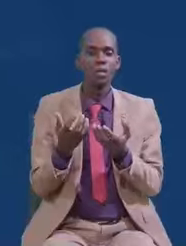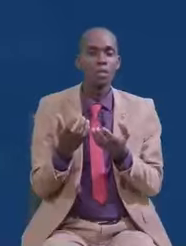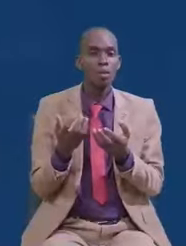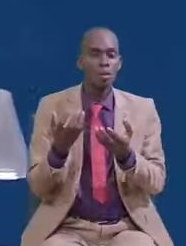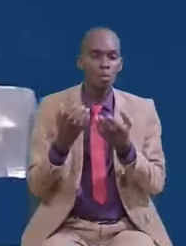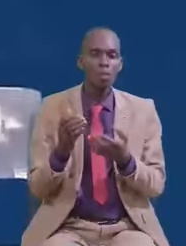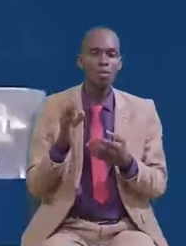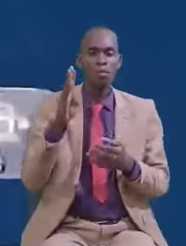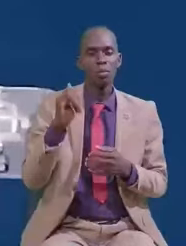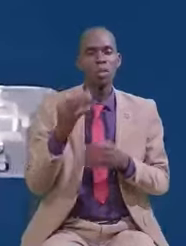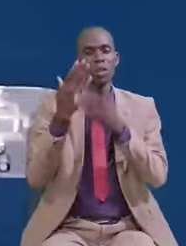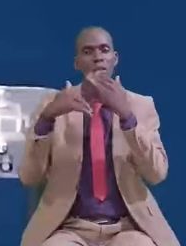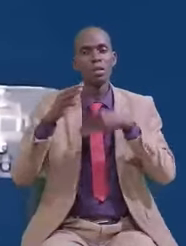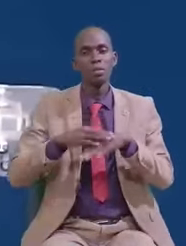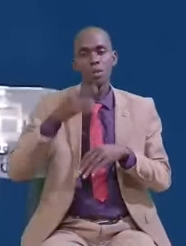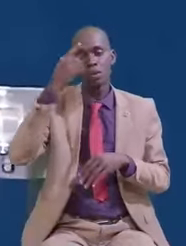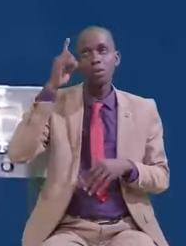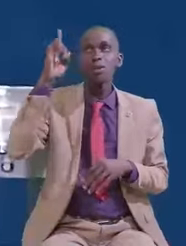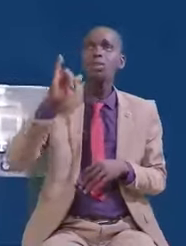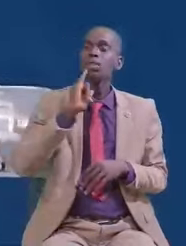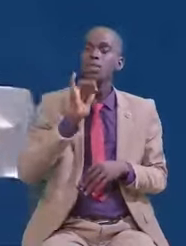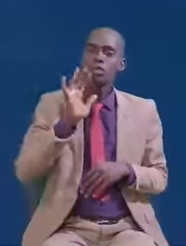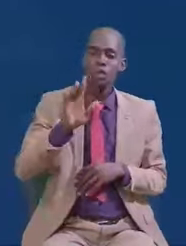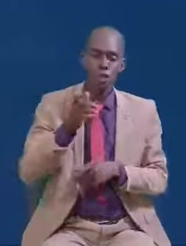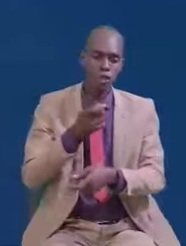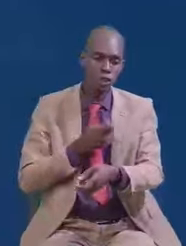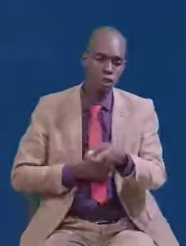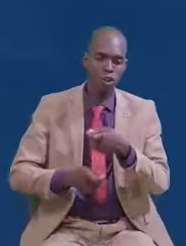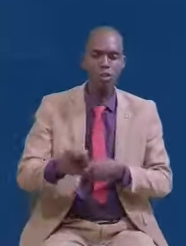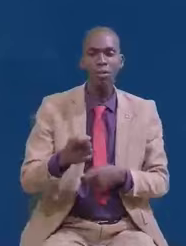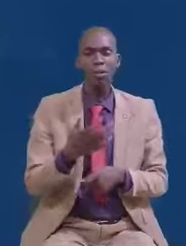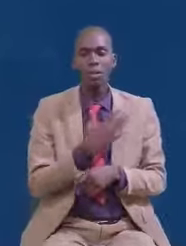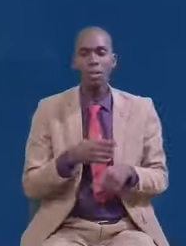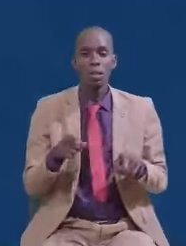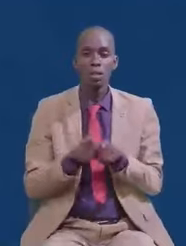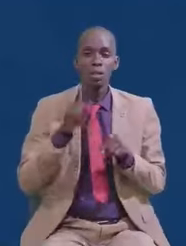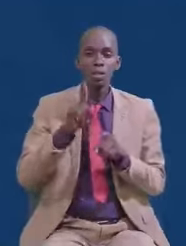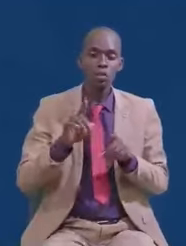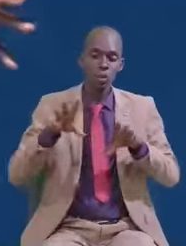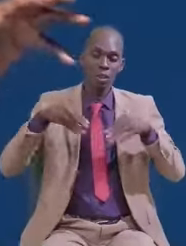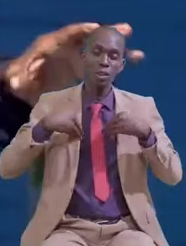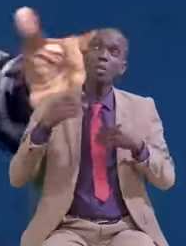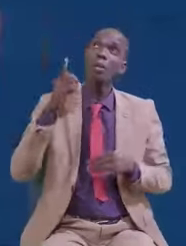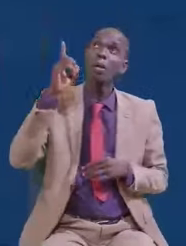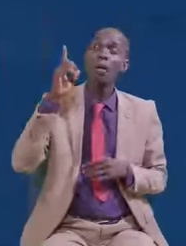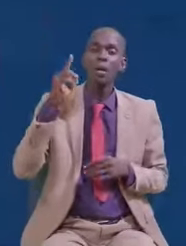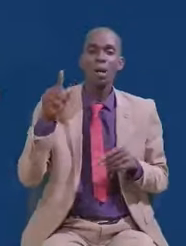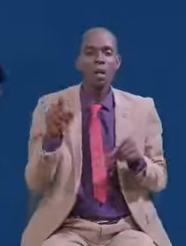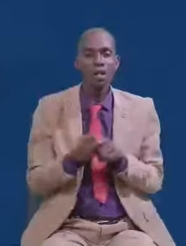Christ est votre substitut. Et comme vous le recevez, comme vous l'avez,